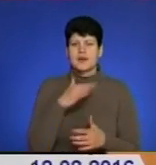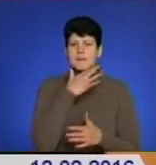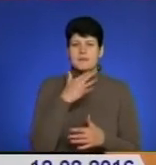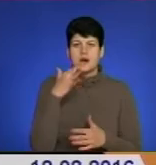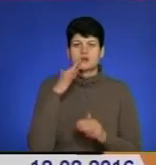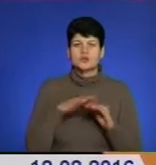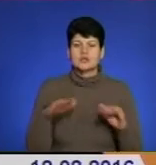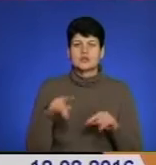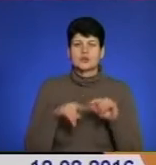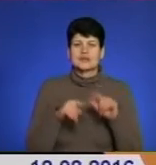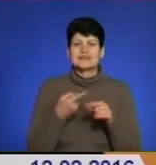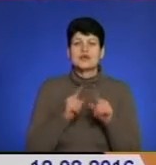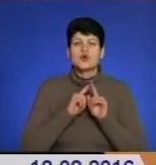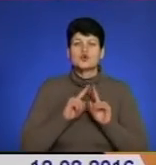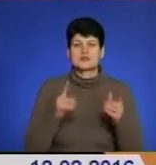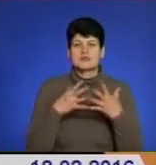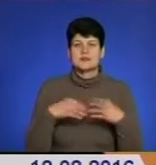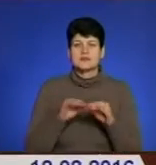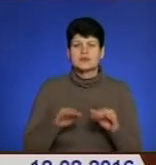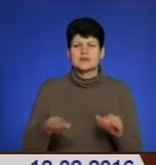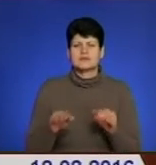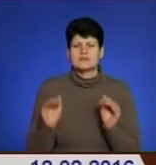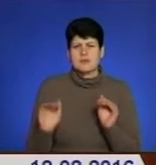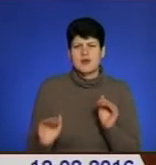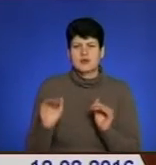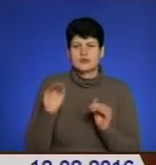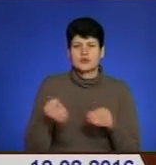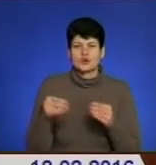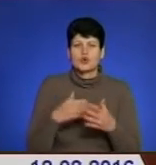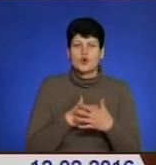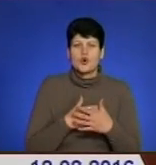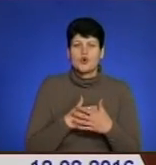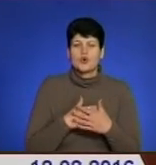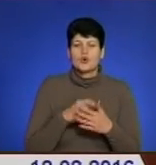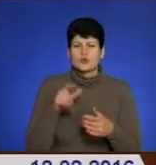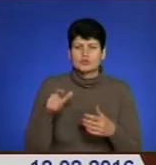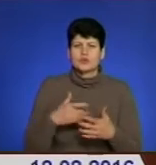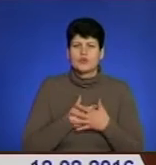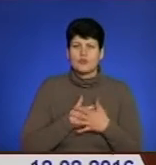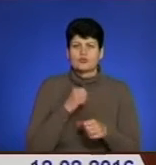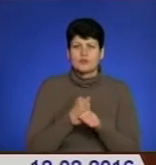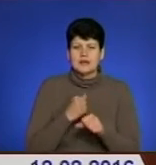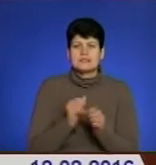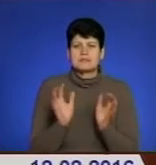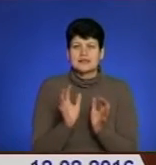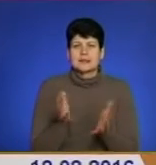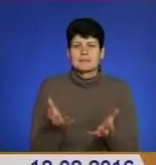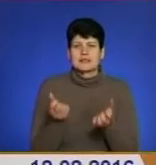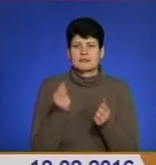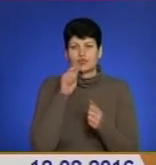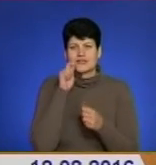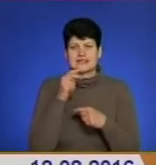Багатодітні родини – це особливі сім'ї, бо дітям змалечку прищеплюють людяність, любов до праці, вміння берегти та підтримувати найкращі